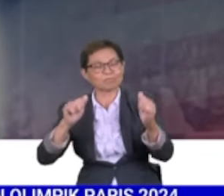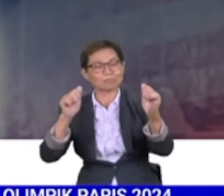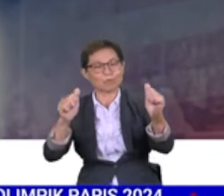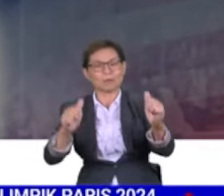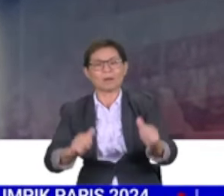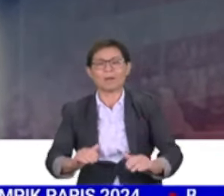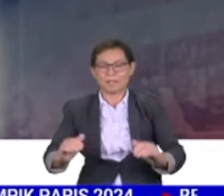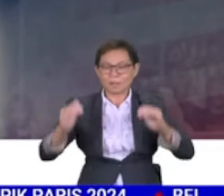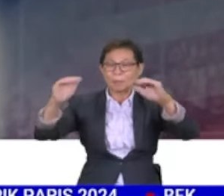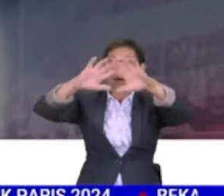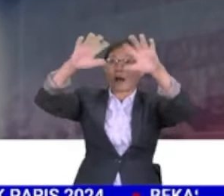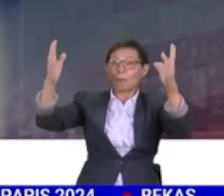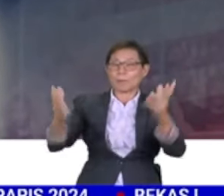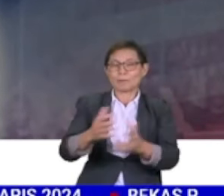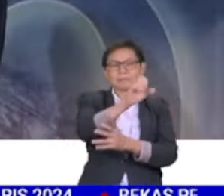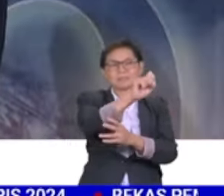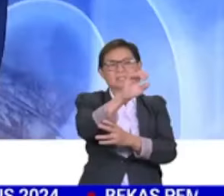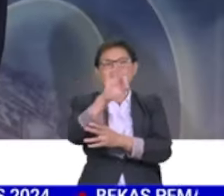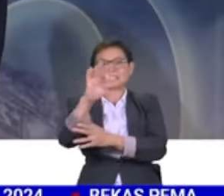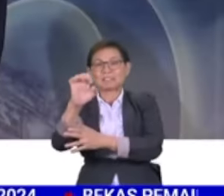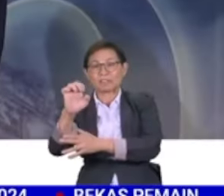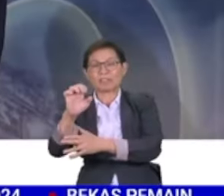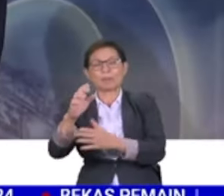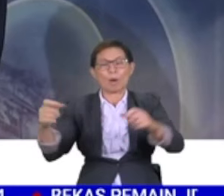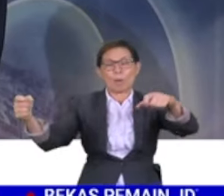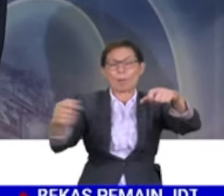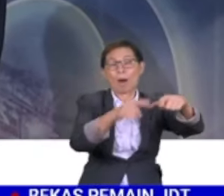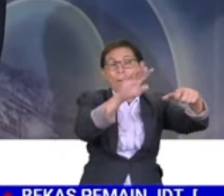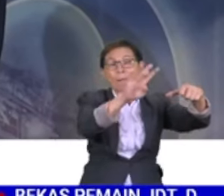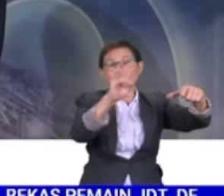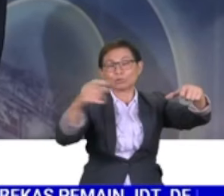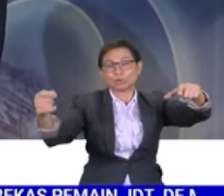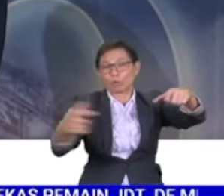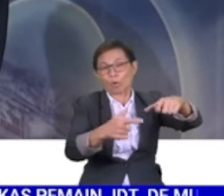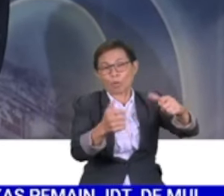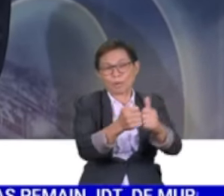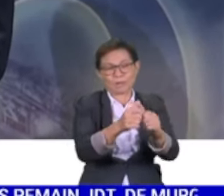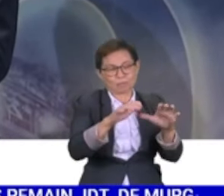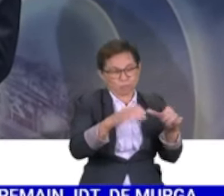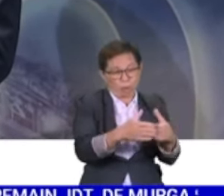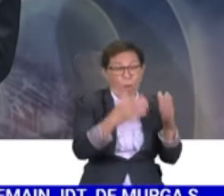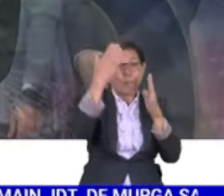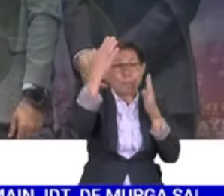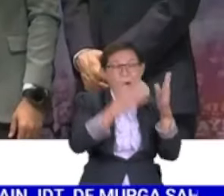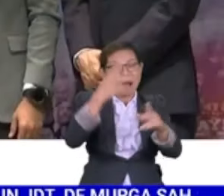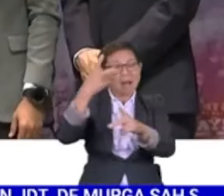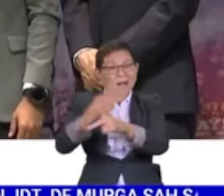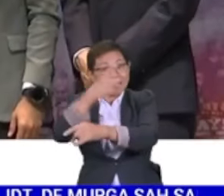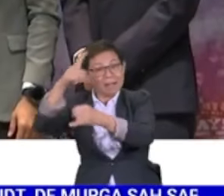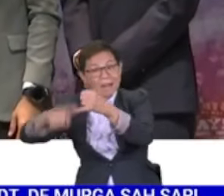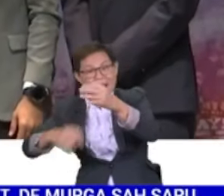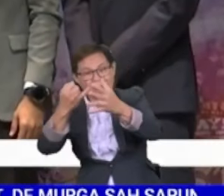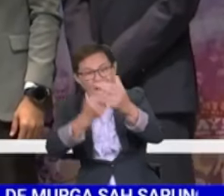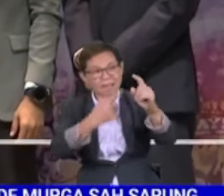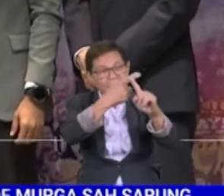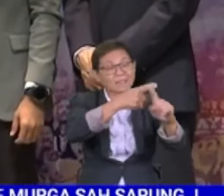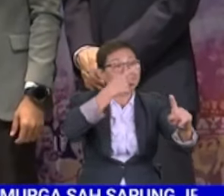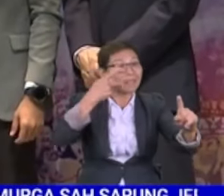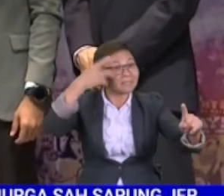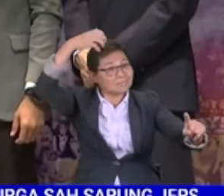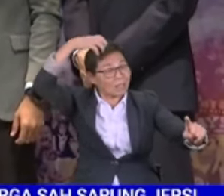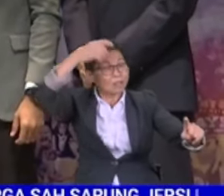Di peringkat antarabangsa, Muhammad Safi Salih telah menjaringkan 47 gol bersama skuad Harimau Malaya. Kali terakhir, pemain kelahiran Kajang Selangor